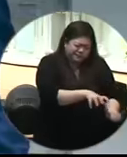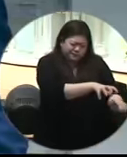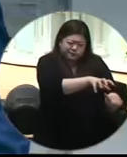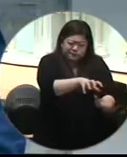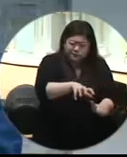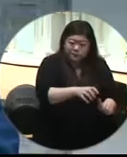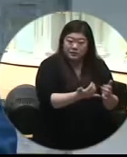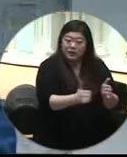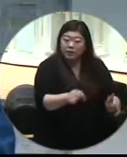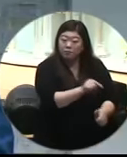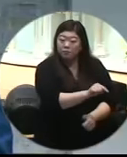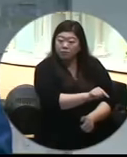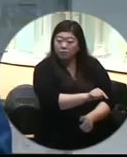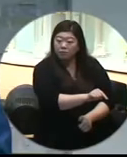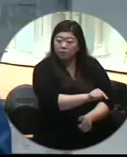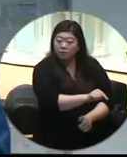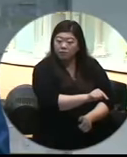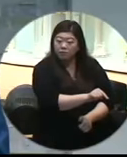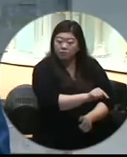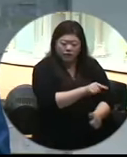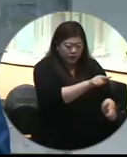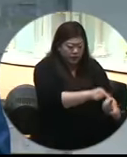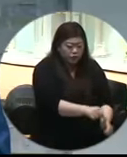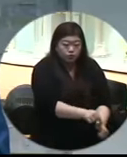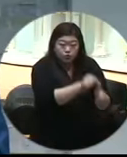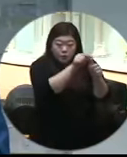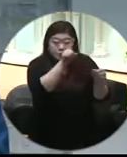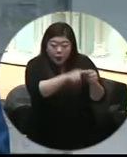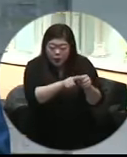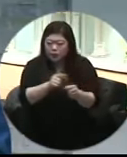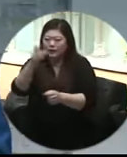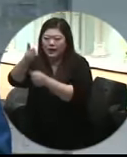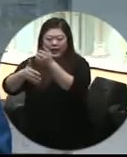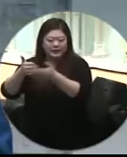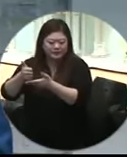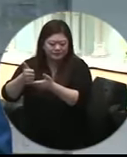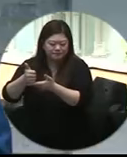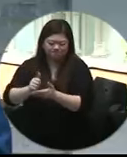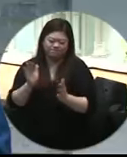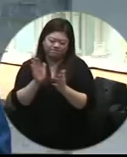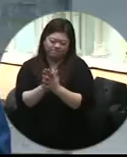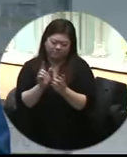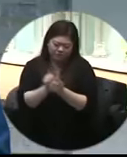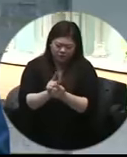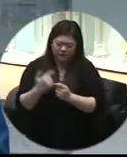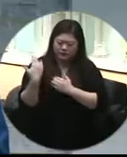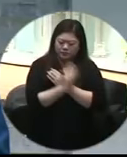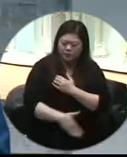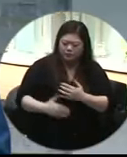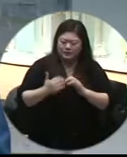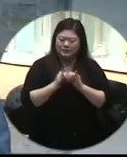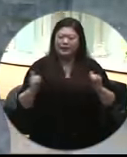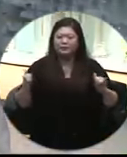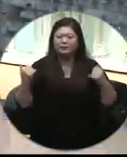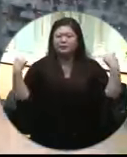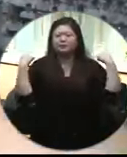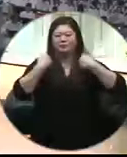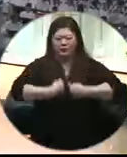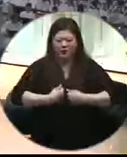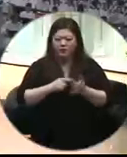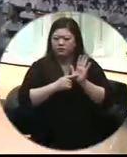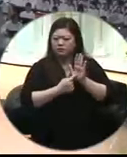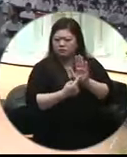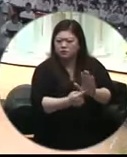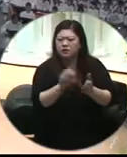멸망길로 가는 이 인간들을 구원하기 위해서 하나님이 육신의 옷을 입고 이 땅 오셔야만 했어요. 선지자